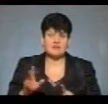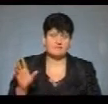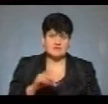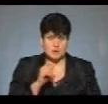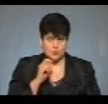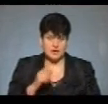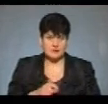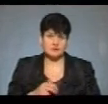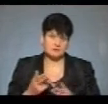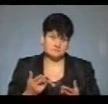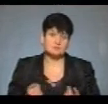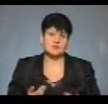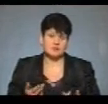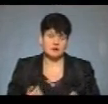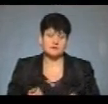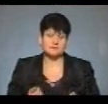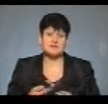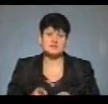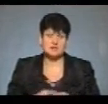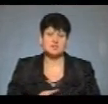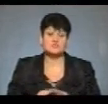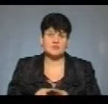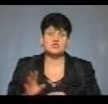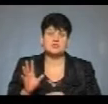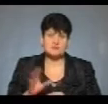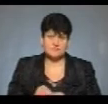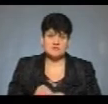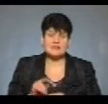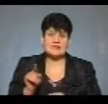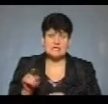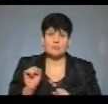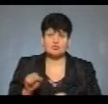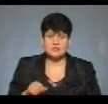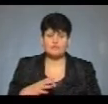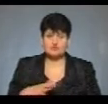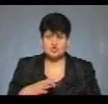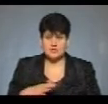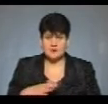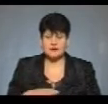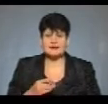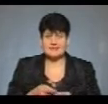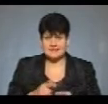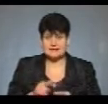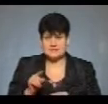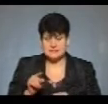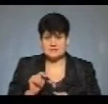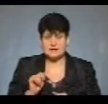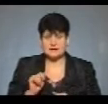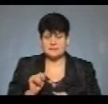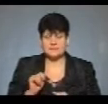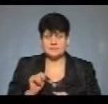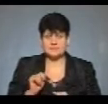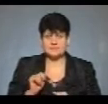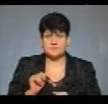Україна. Так, це дійсно, скоріш за все, що їх, можливо, чекає такий перебіг